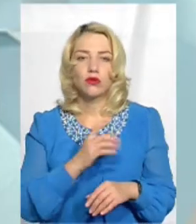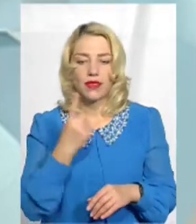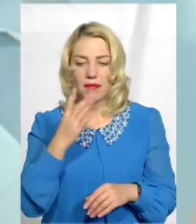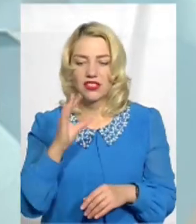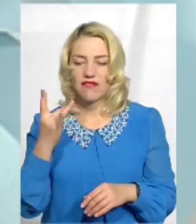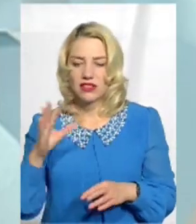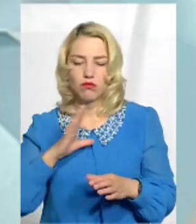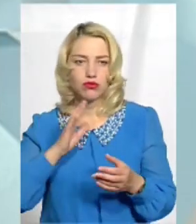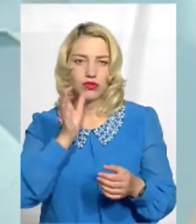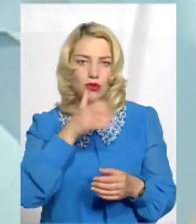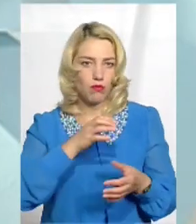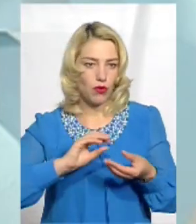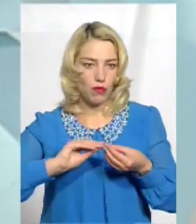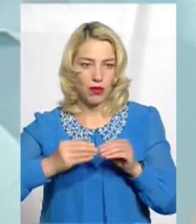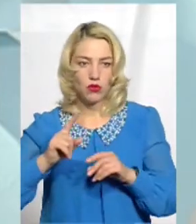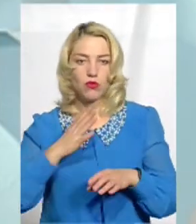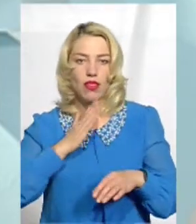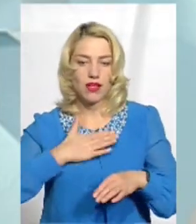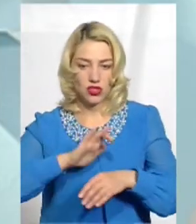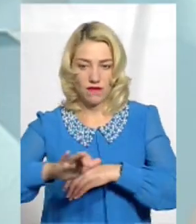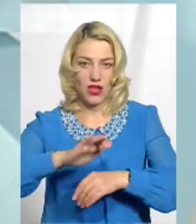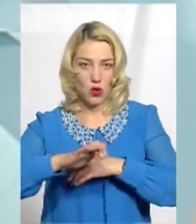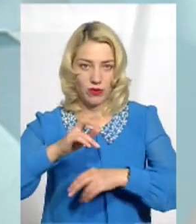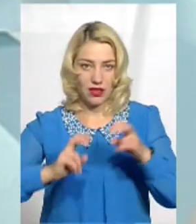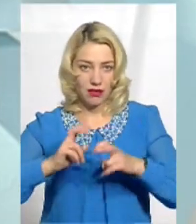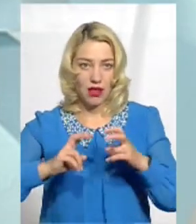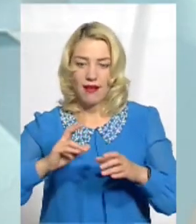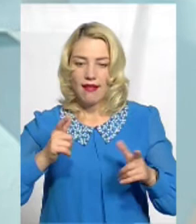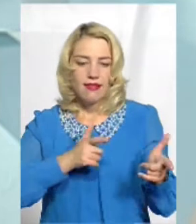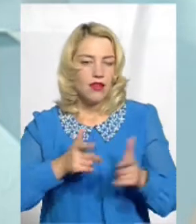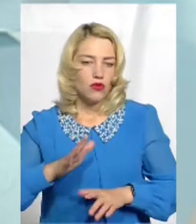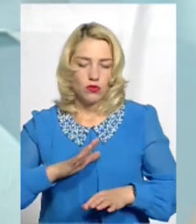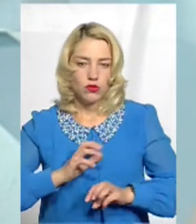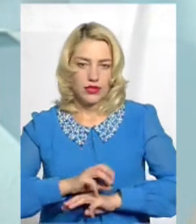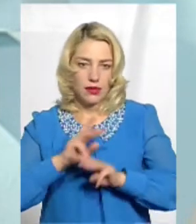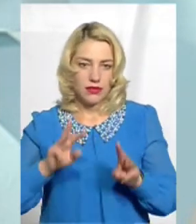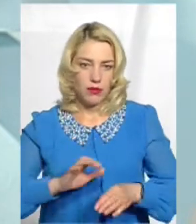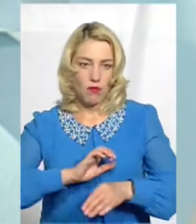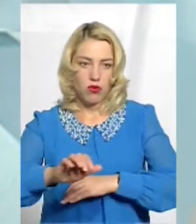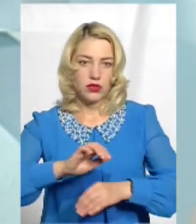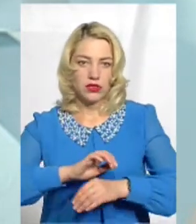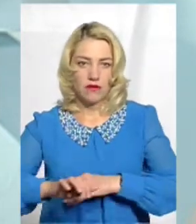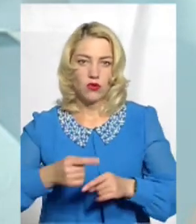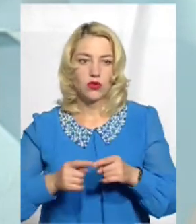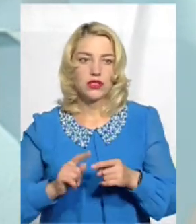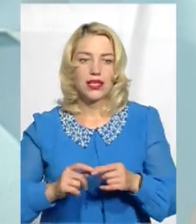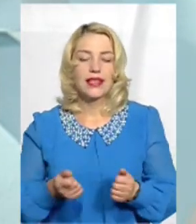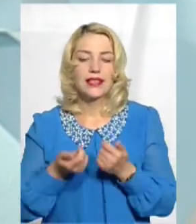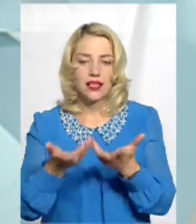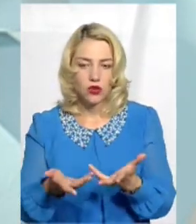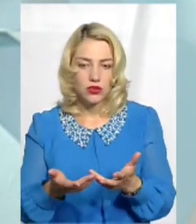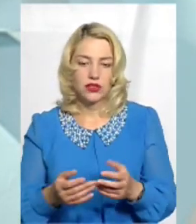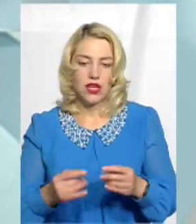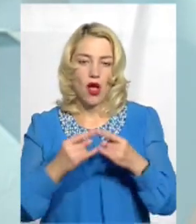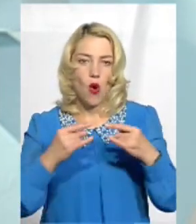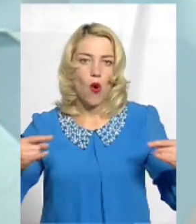дуже серйозною проблемою через те, що наші виробники, на превеликий жаль, не були готові забезпечити поставку тієї кількості обладнання.